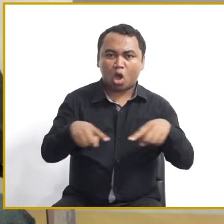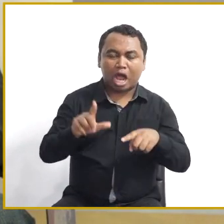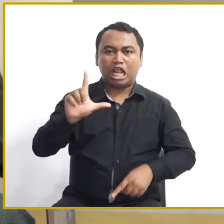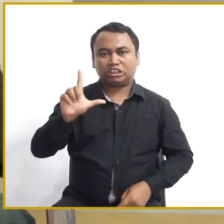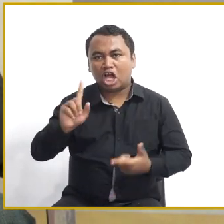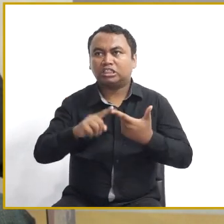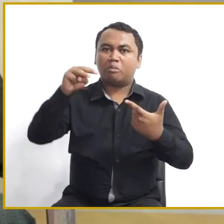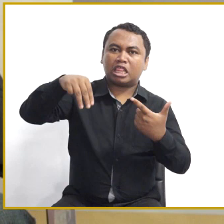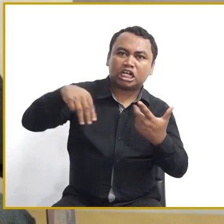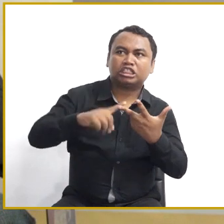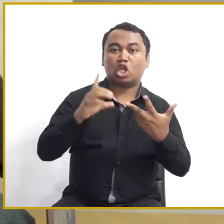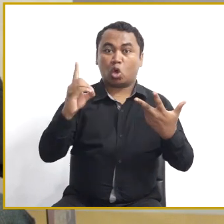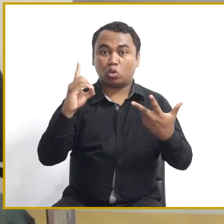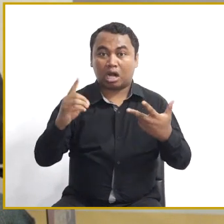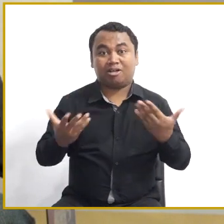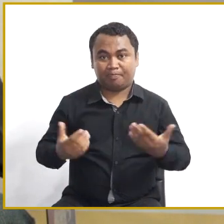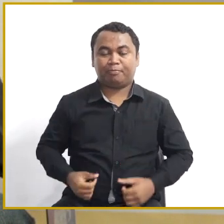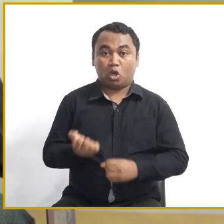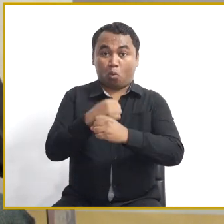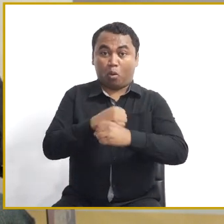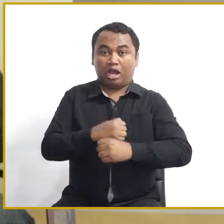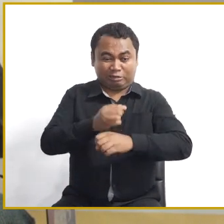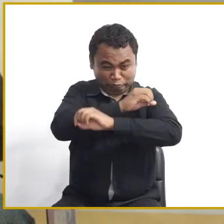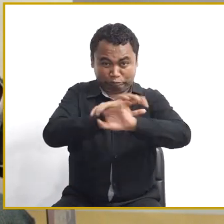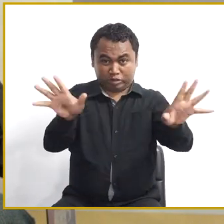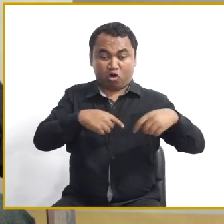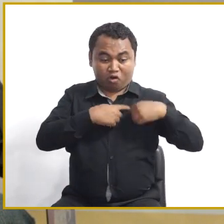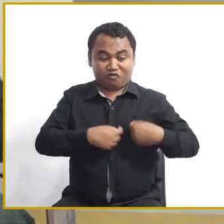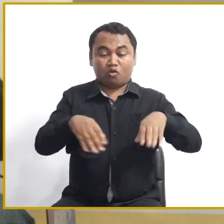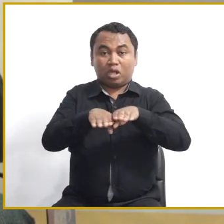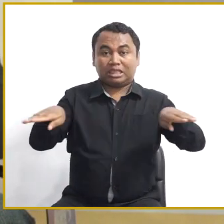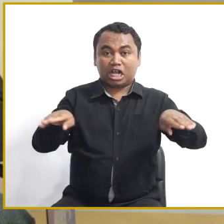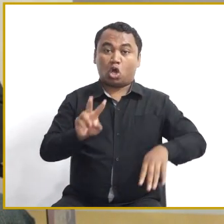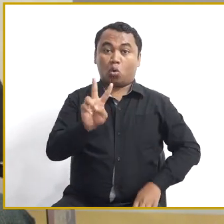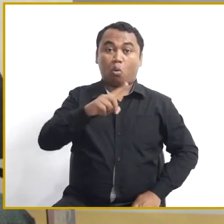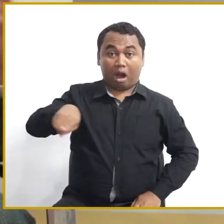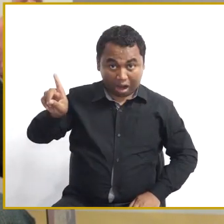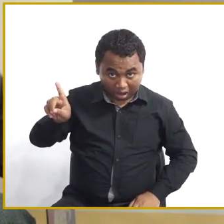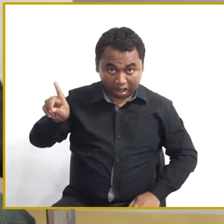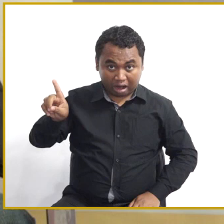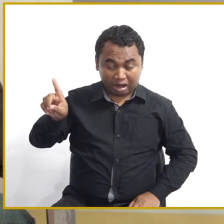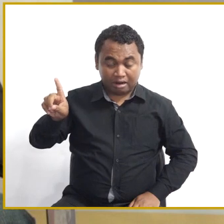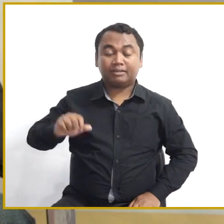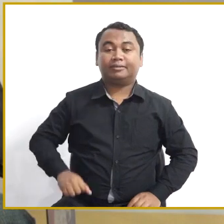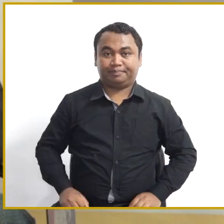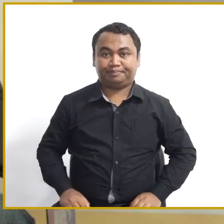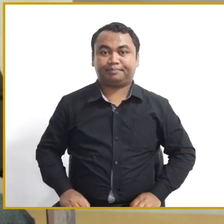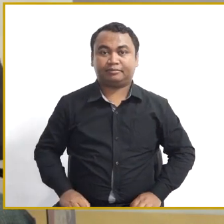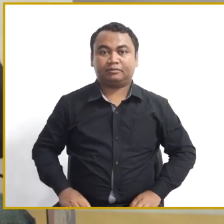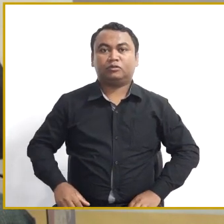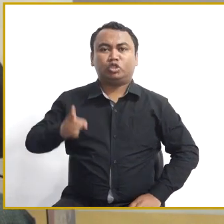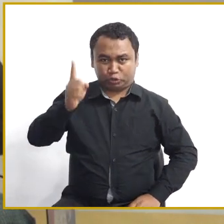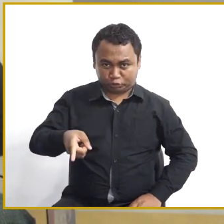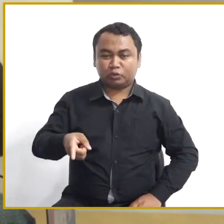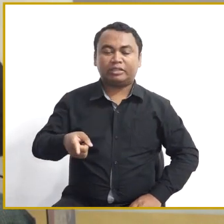raha zaraina amin'ny fokontany roa alina na vingt mille zany zay cent mille zay dia